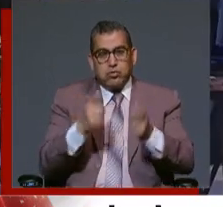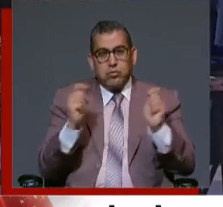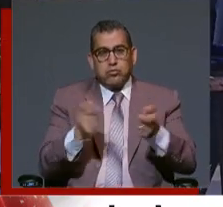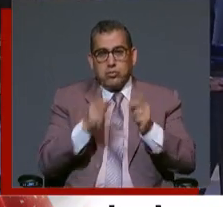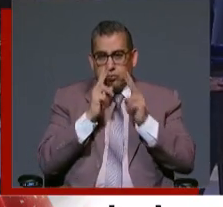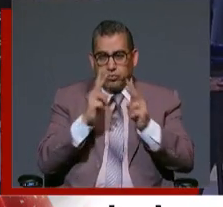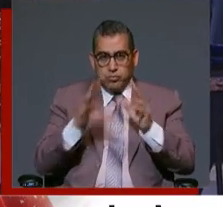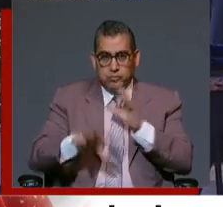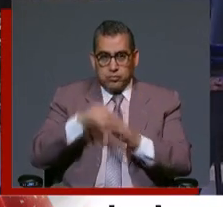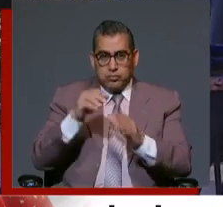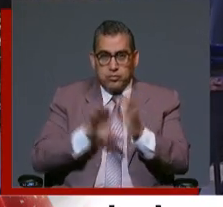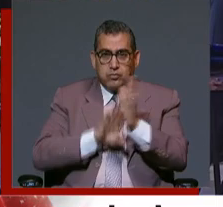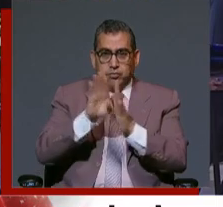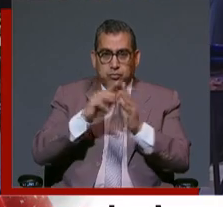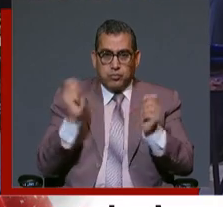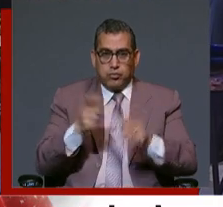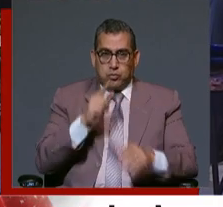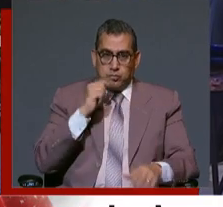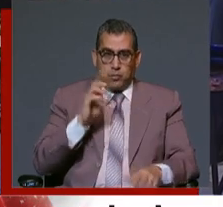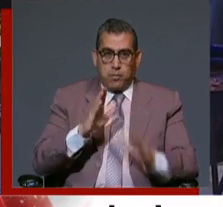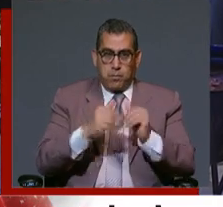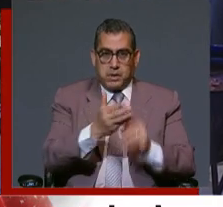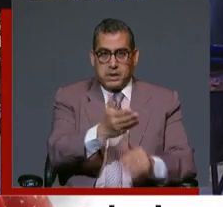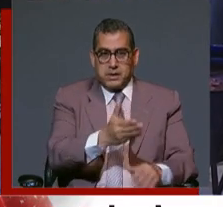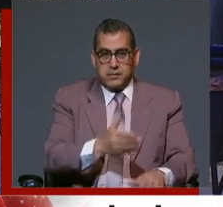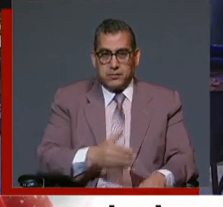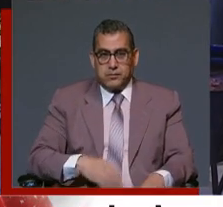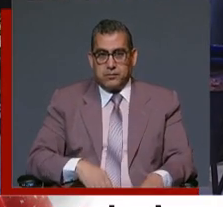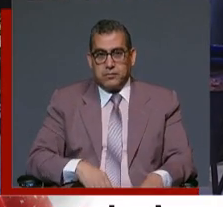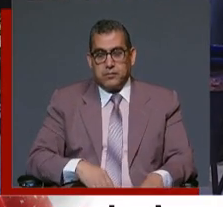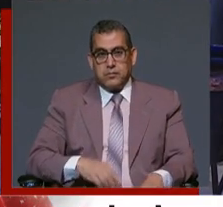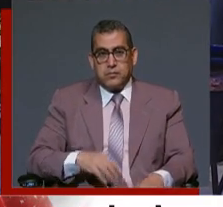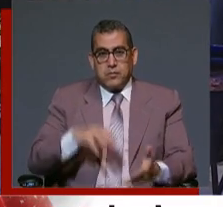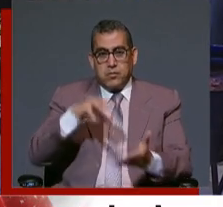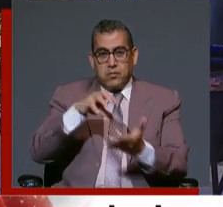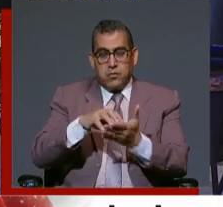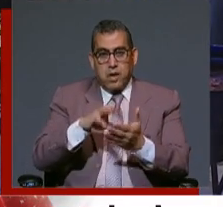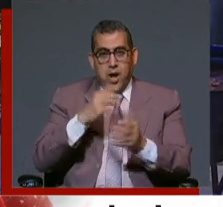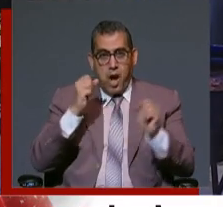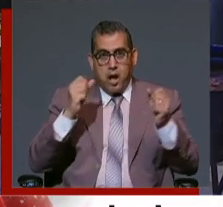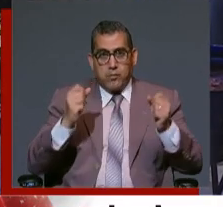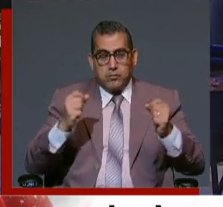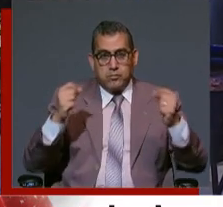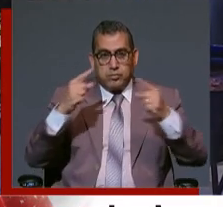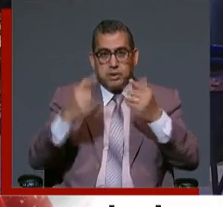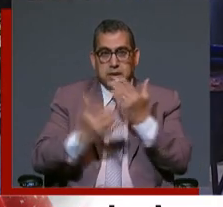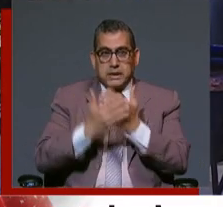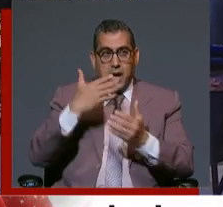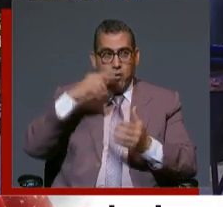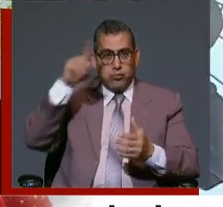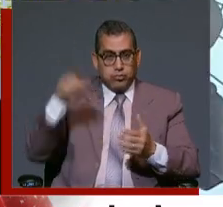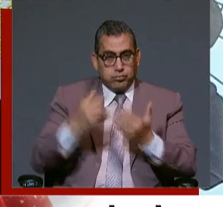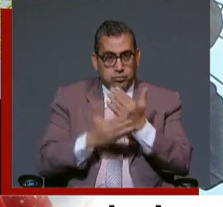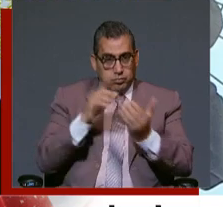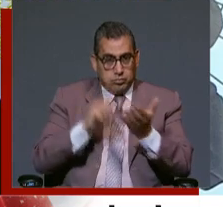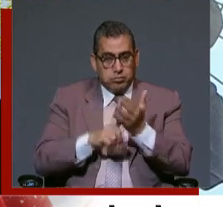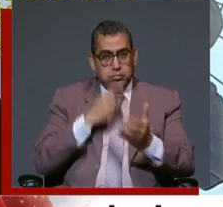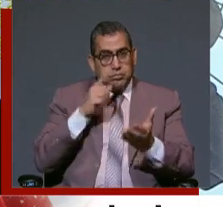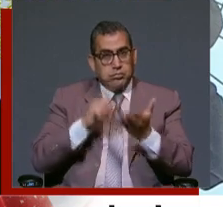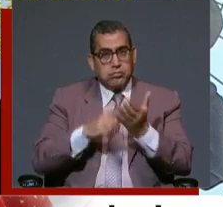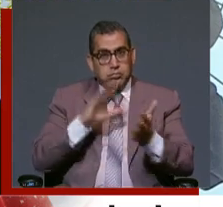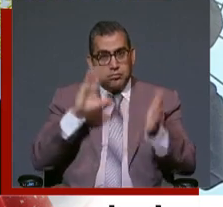وتيرة الإنجازات في مجال الطاقات المتجددة، وهذا يظهر لنا